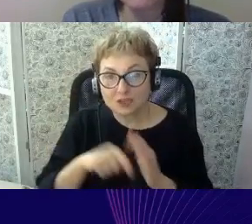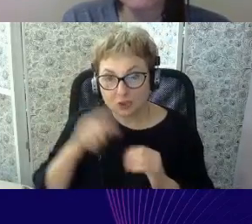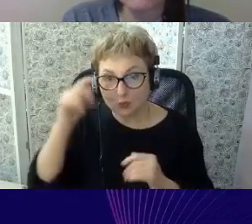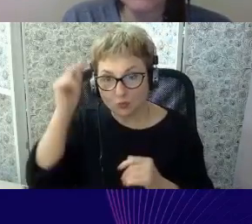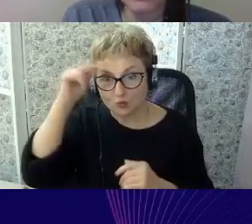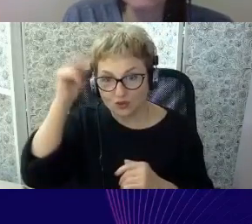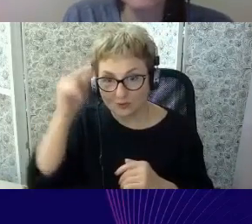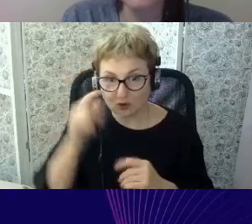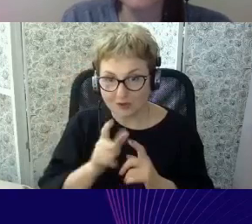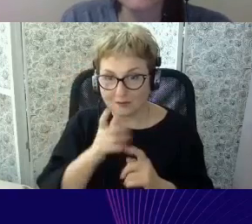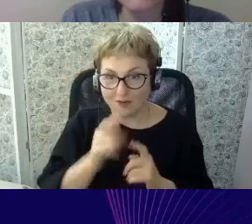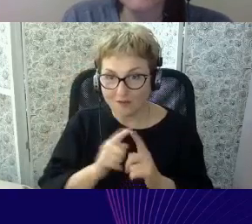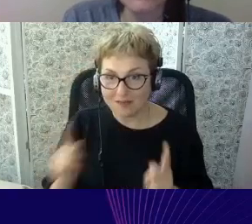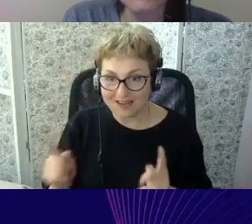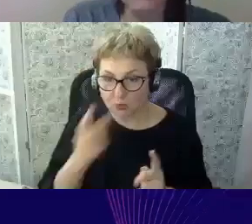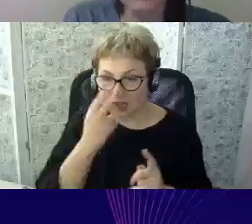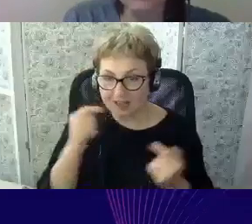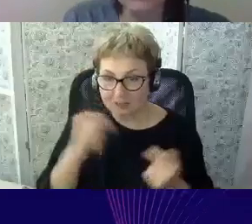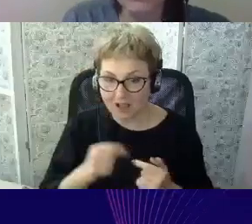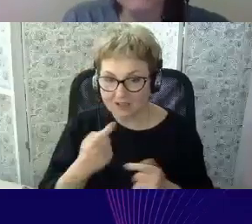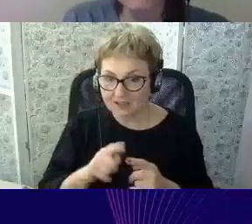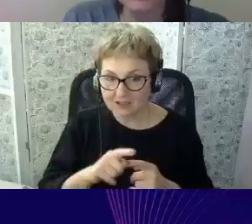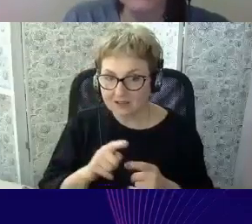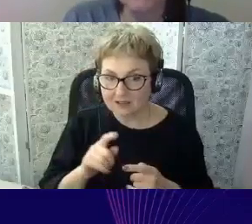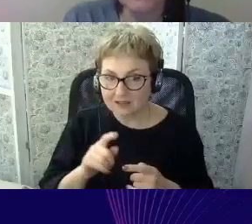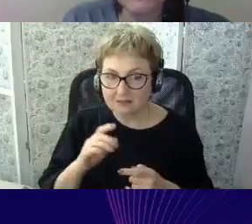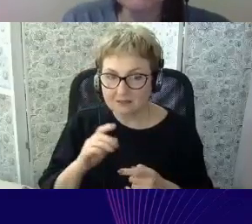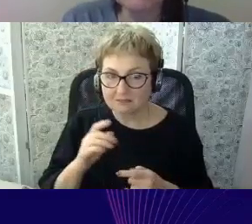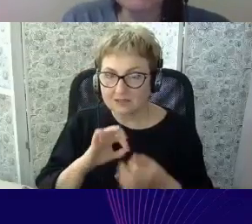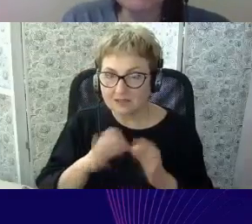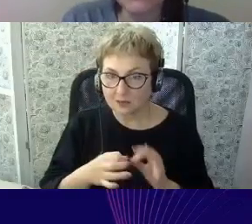учебного периода, да, вот эта адаптация, она происходит крайне сложно.